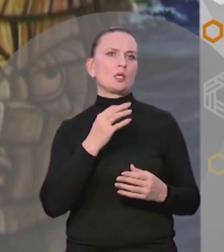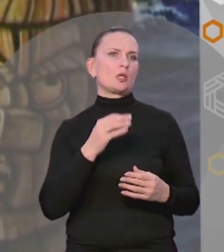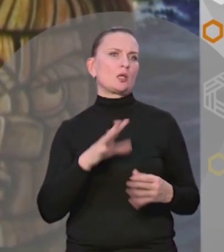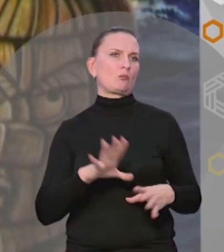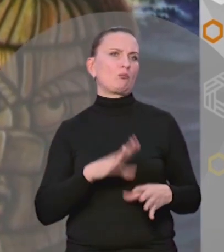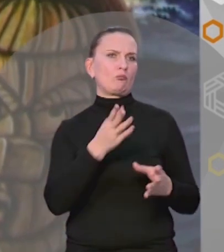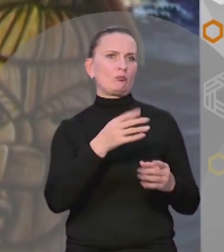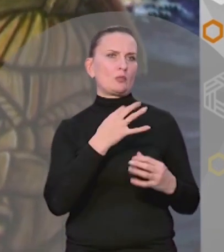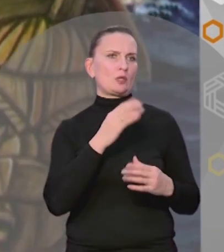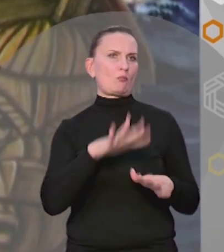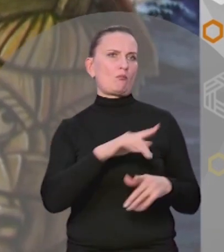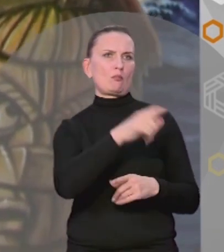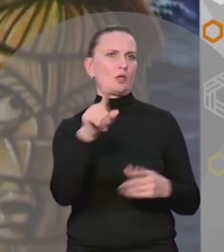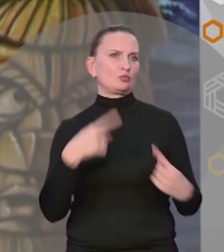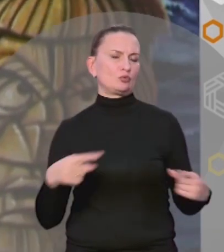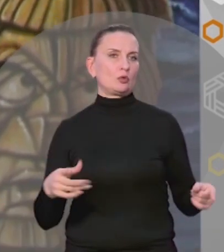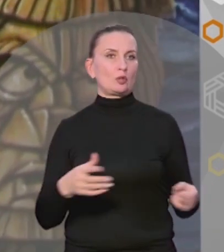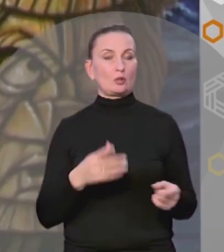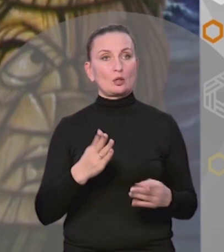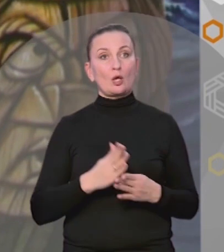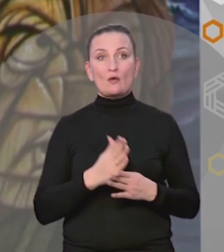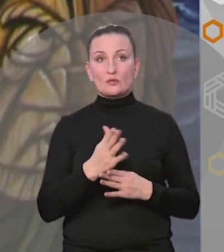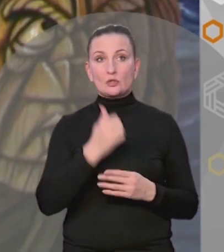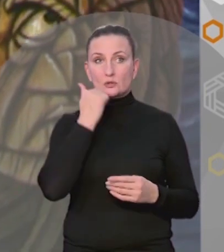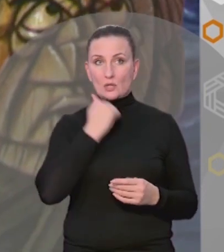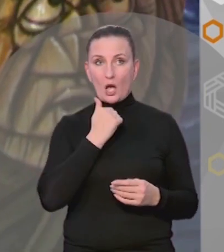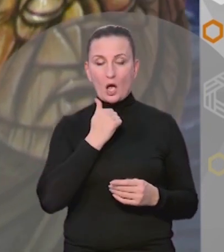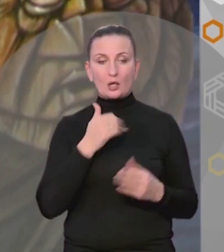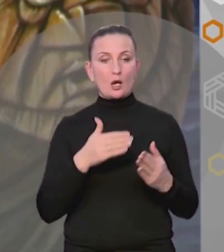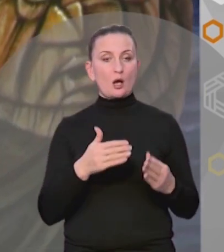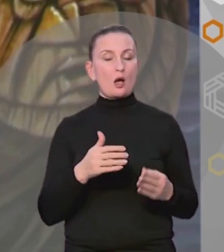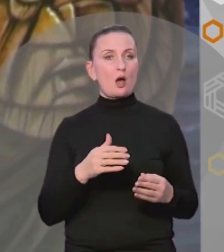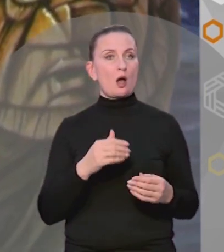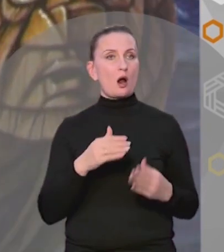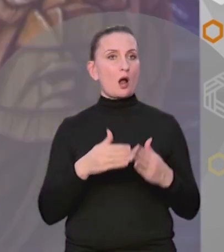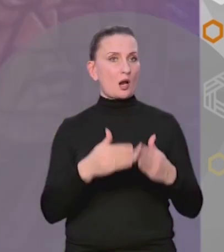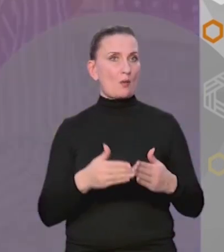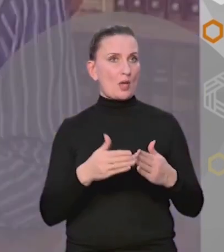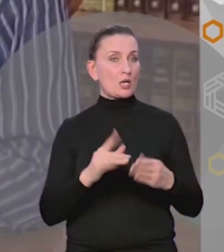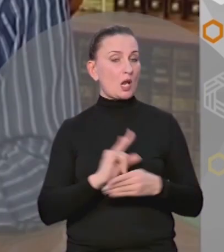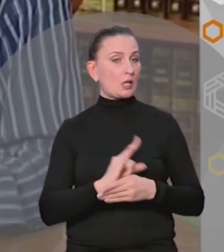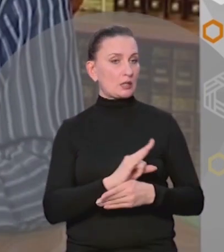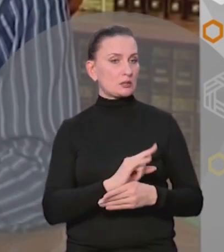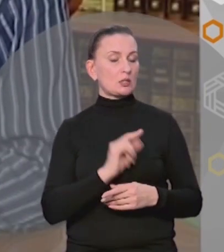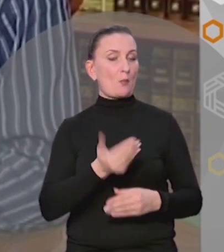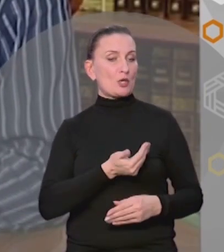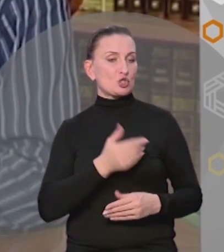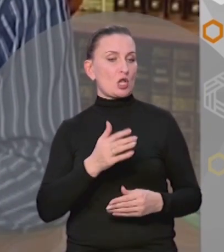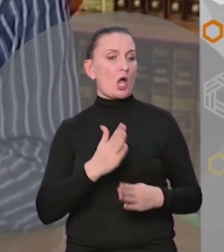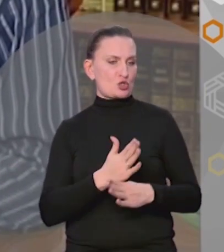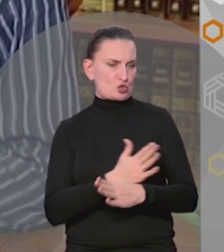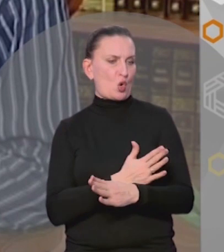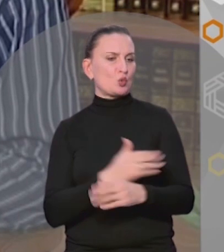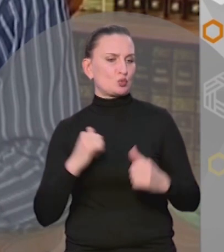самый разгар спора на палубу вышла старая корабельная крыса. Она прожила долгую